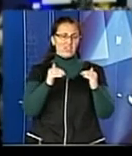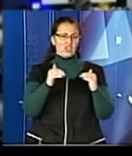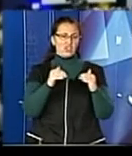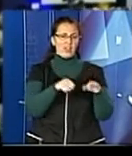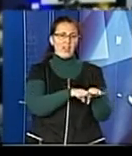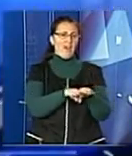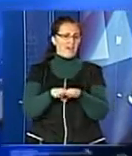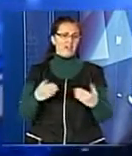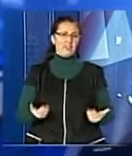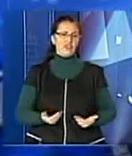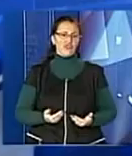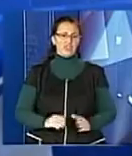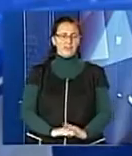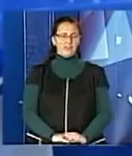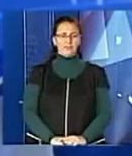стандарти життя.